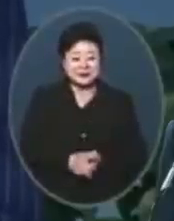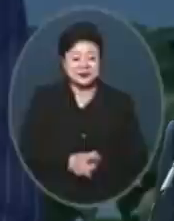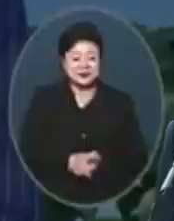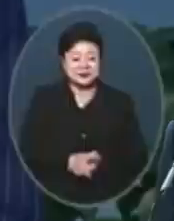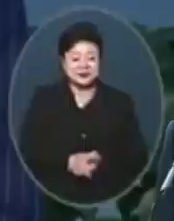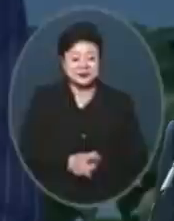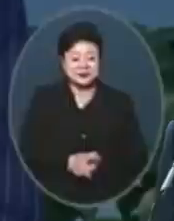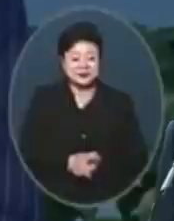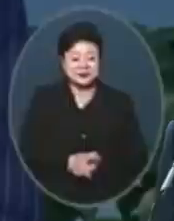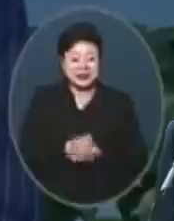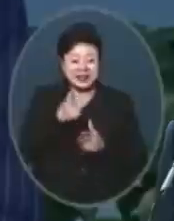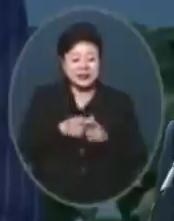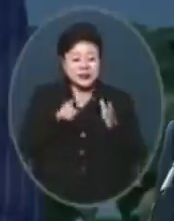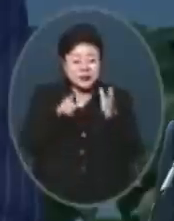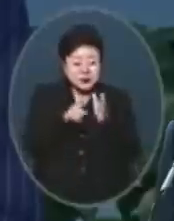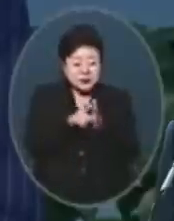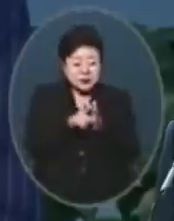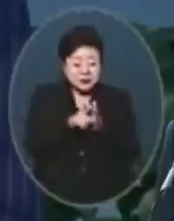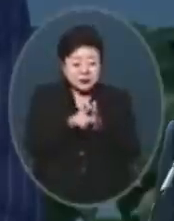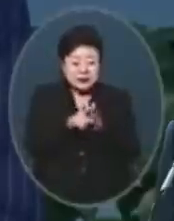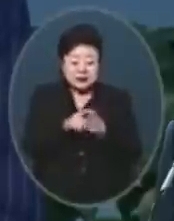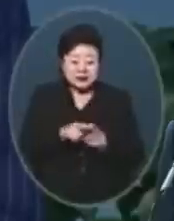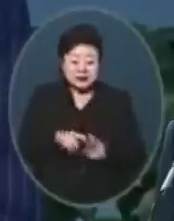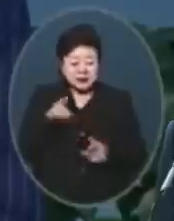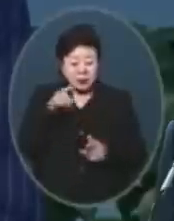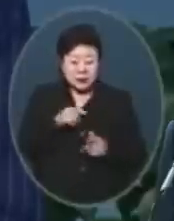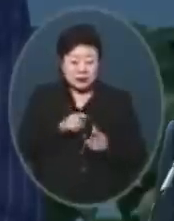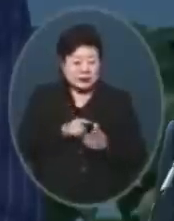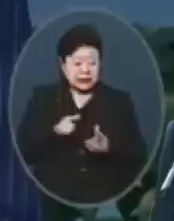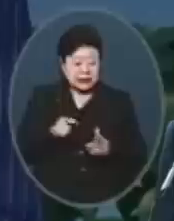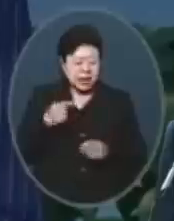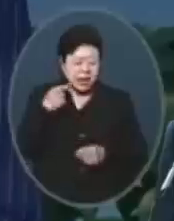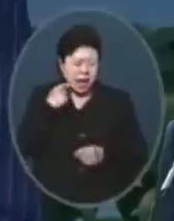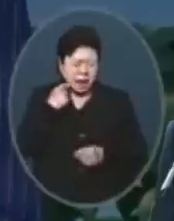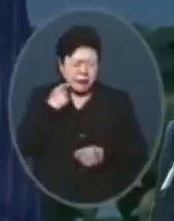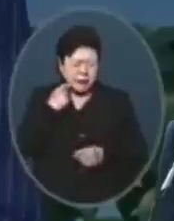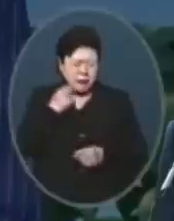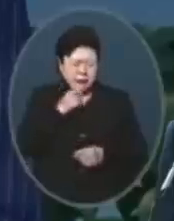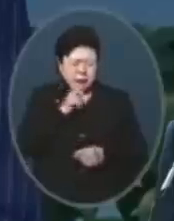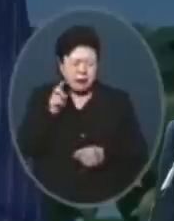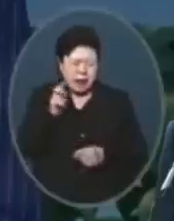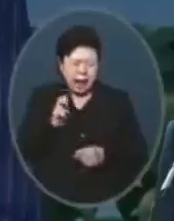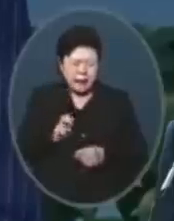별로 예수님을 열심히 안 믿었다가 암이 걸려서 그래서